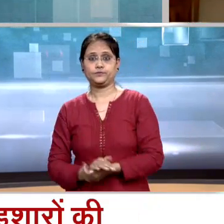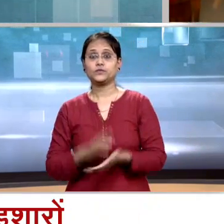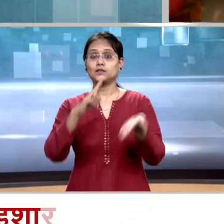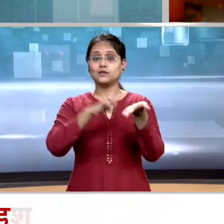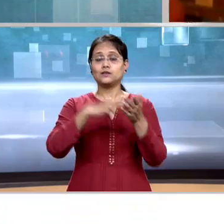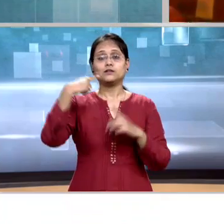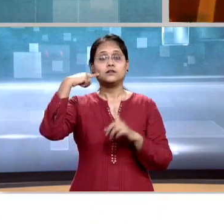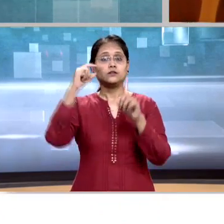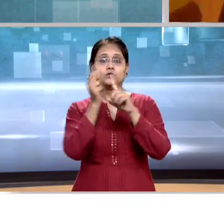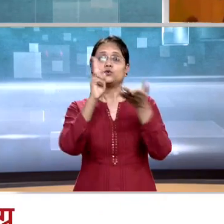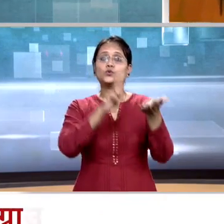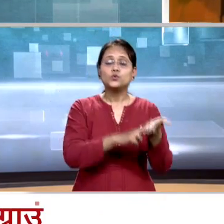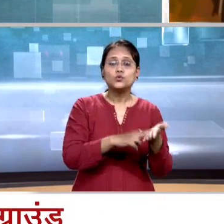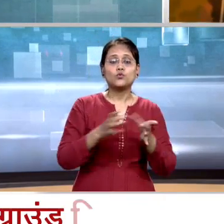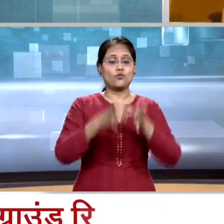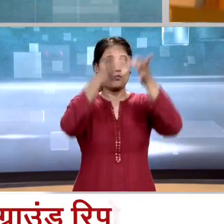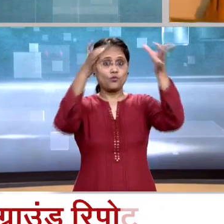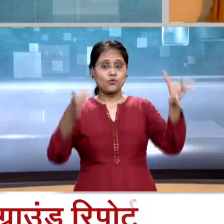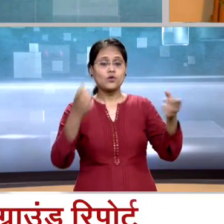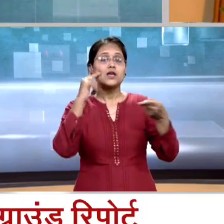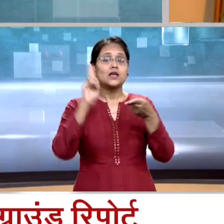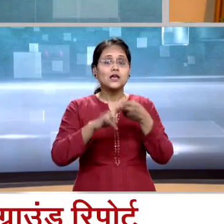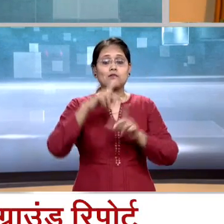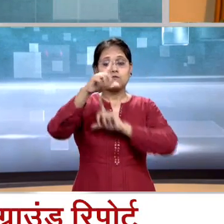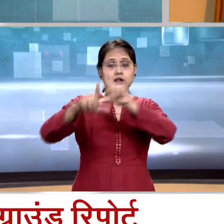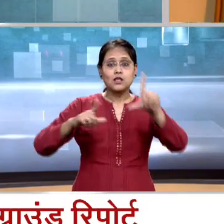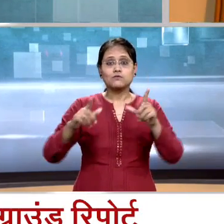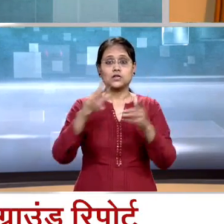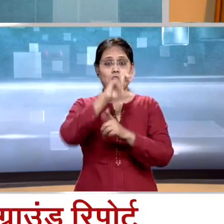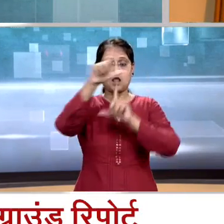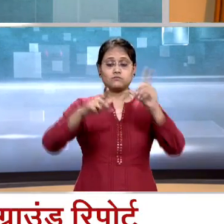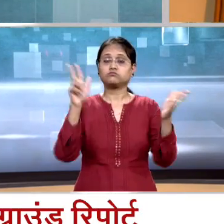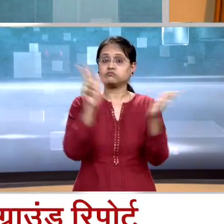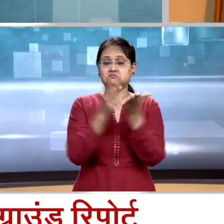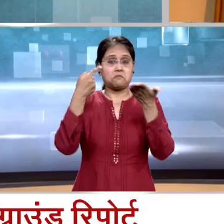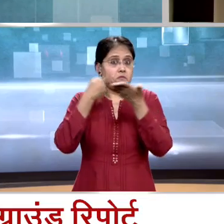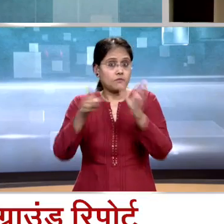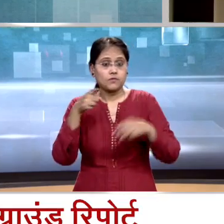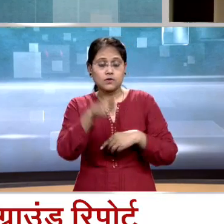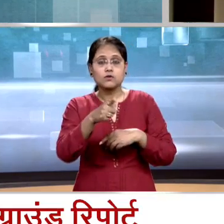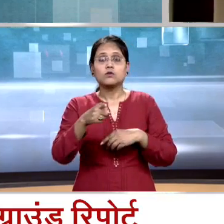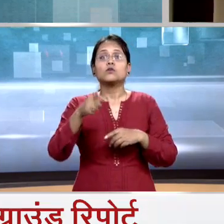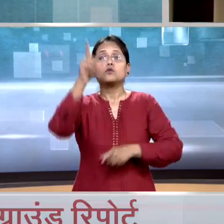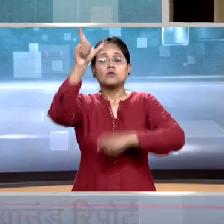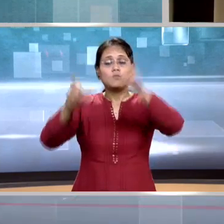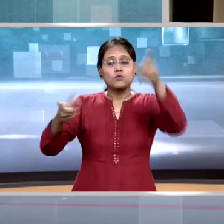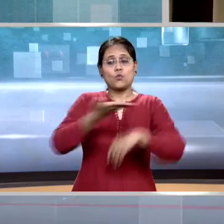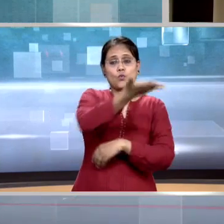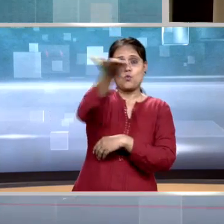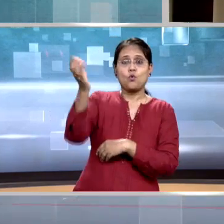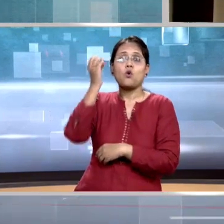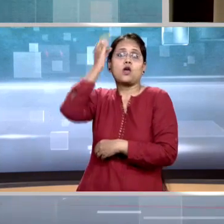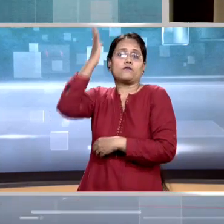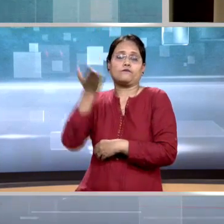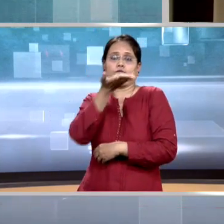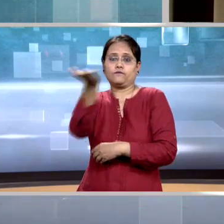निपुण फाउंडेशन के मुताबिक अगर इस भाषा को संवैधानिक दर्जा मिलता है तो जाहिर है कि इसके प्रति लोगों की जागरूकता